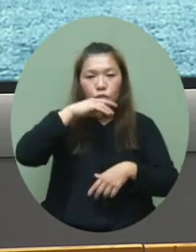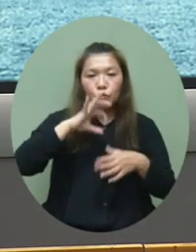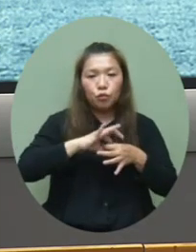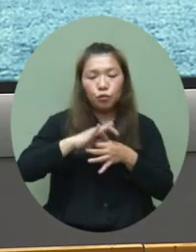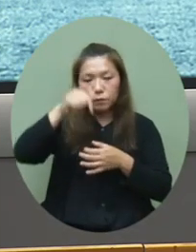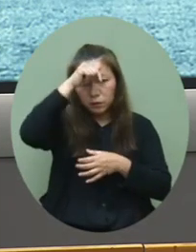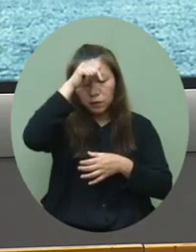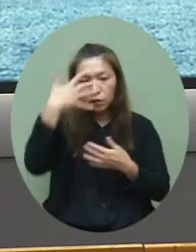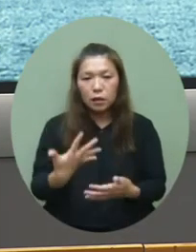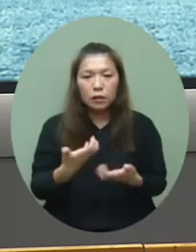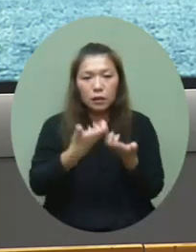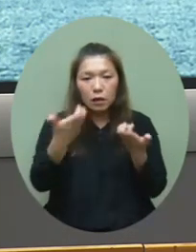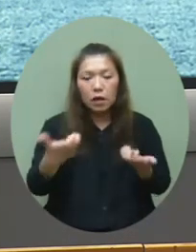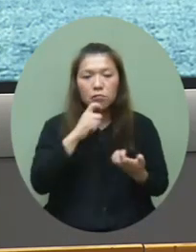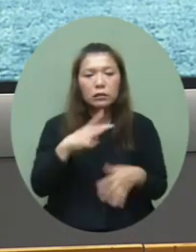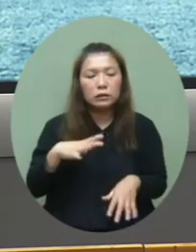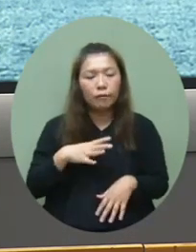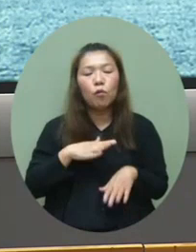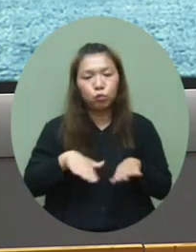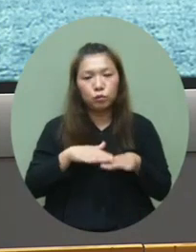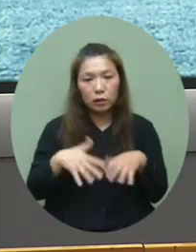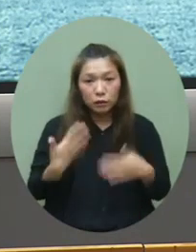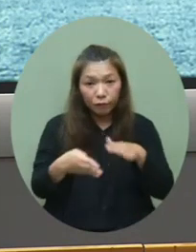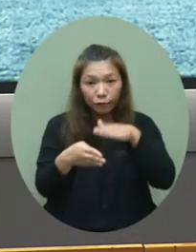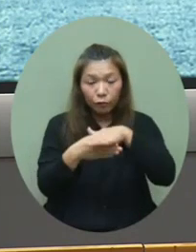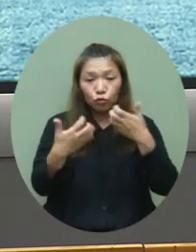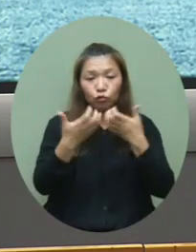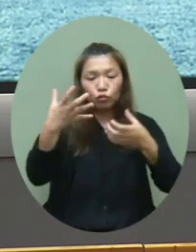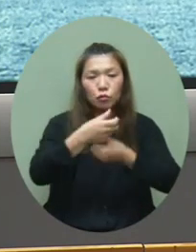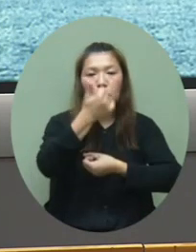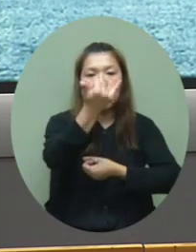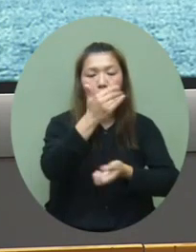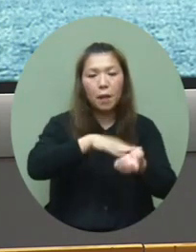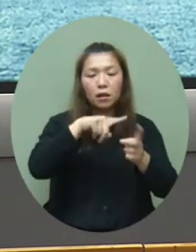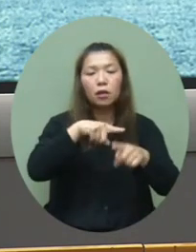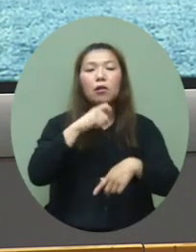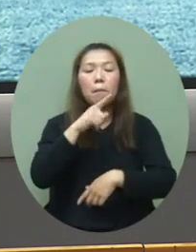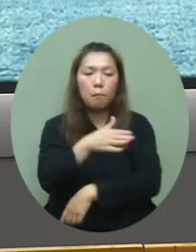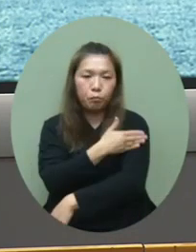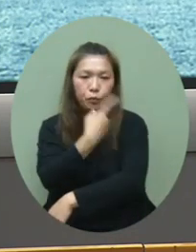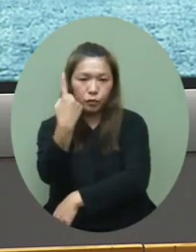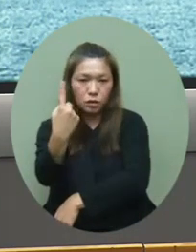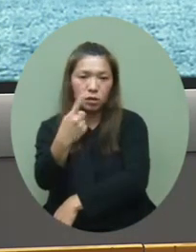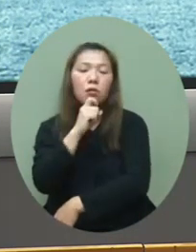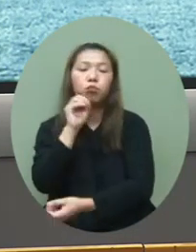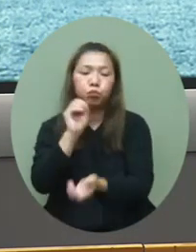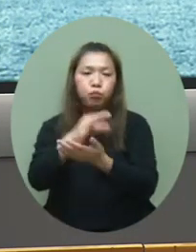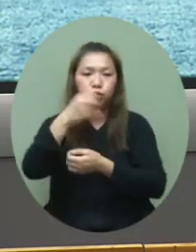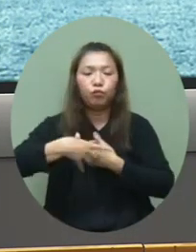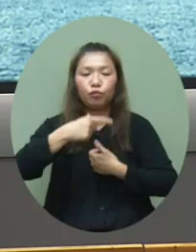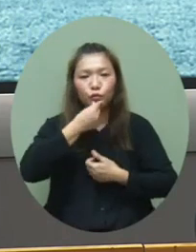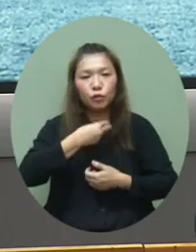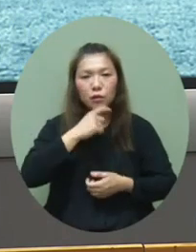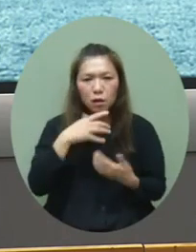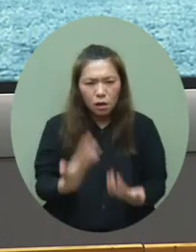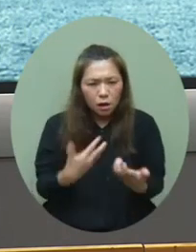療，情況是穩定的。有關病房總共現在有6名病人和1名的員工確診的，醫院正係調